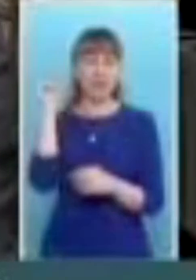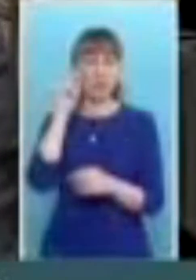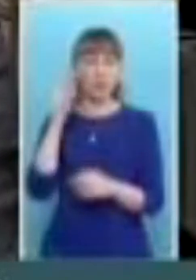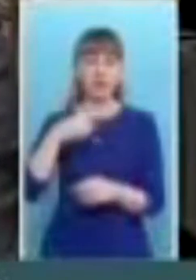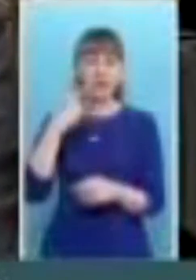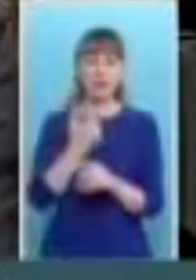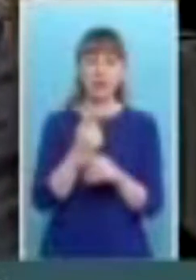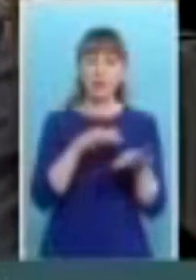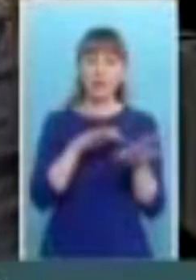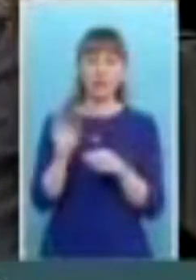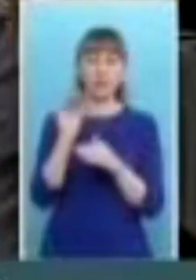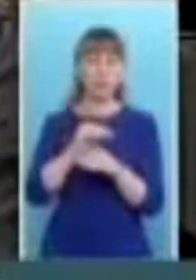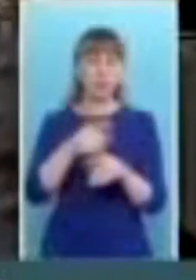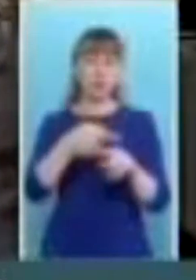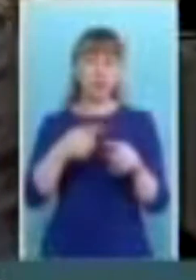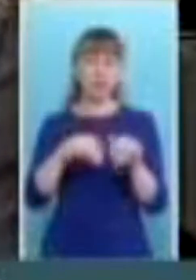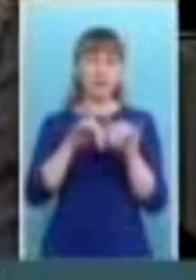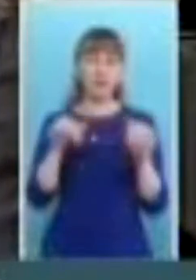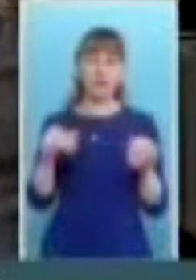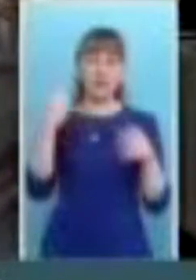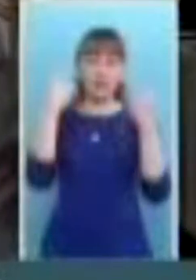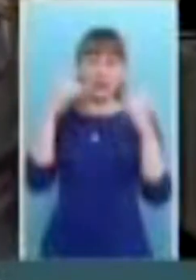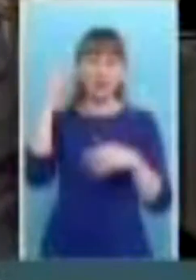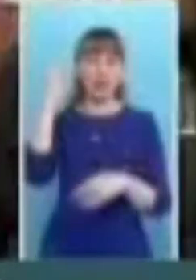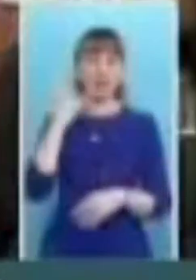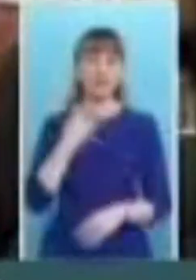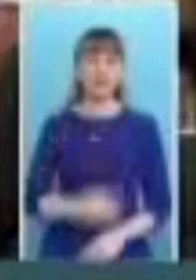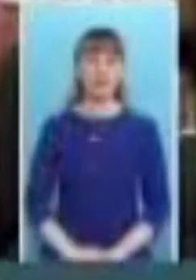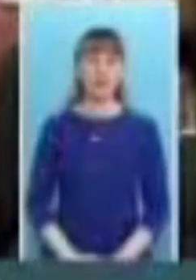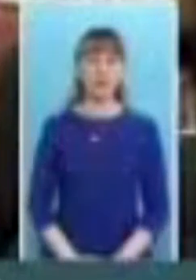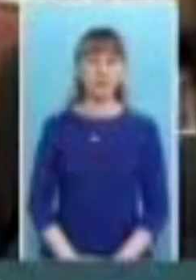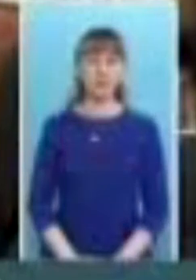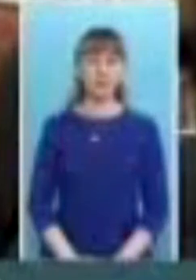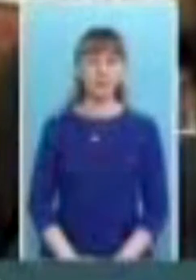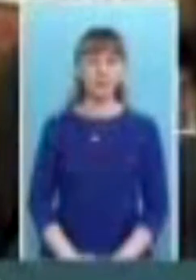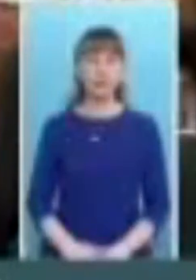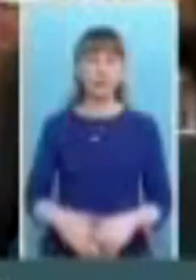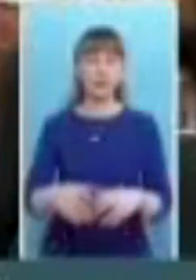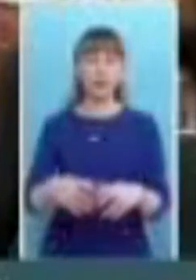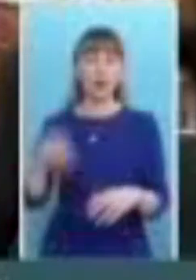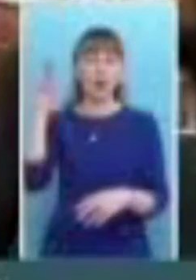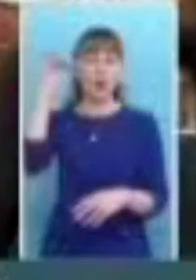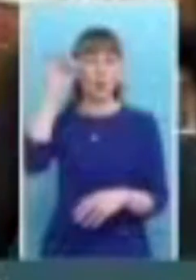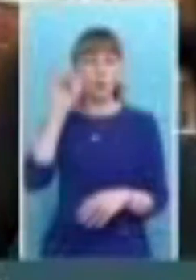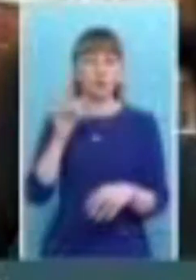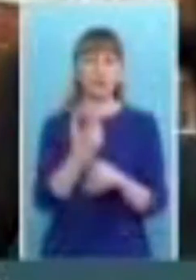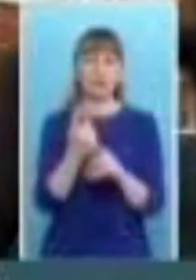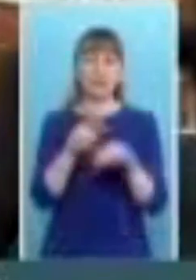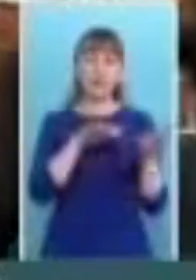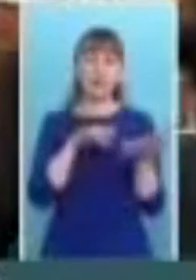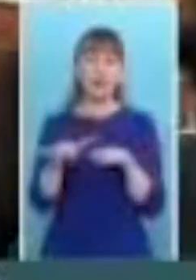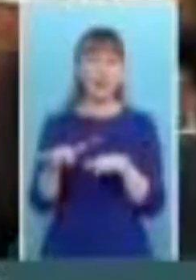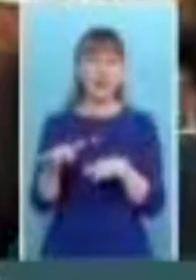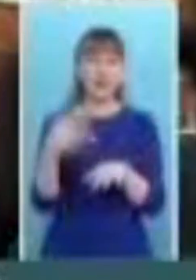это мероприятие вносит вклад в развитие этой глобальной идеи нашего Казахстана. Студенты в таких мероприятиях заинтересованы, ведь